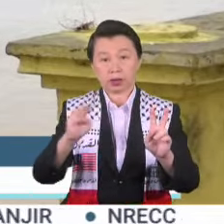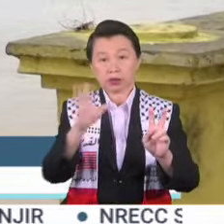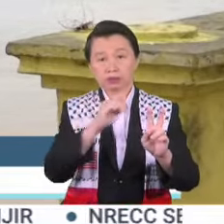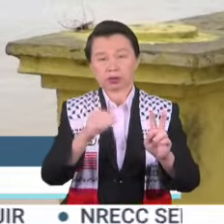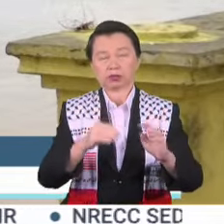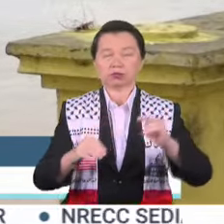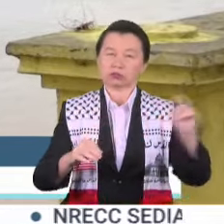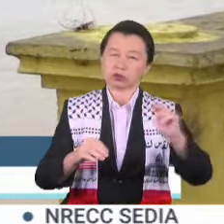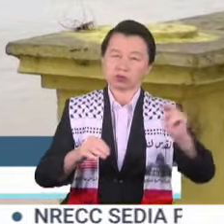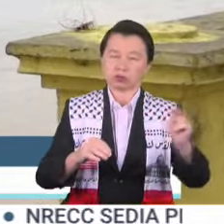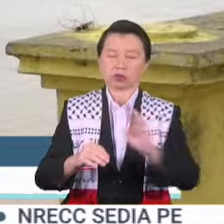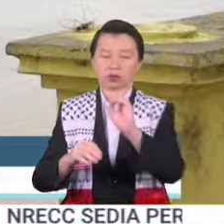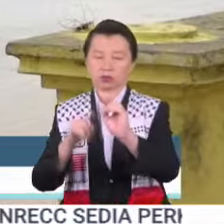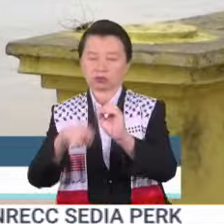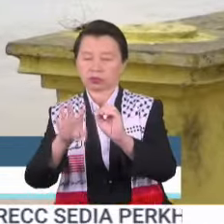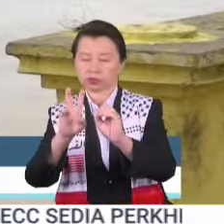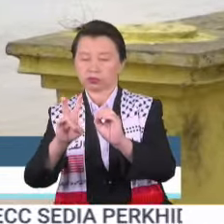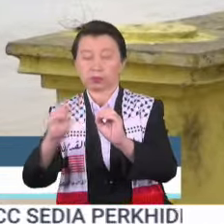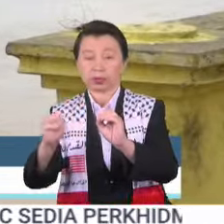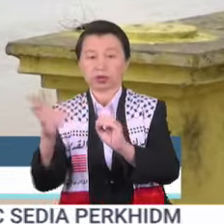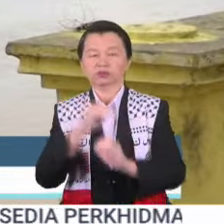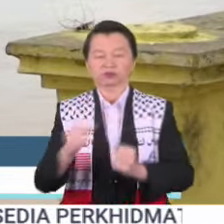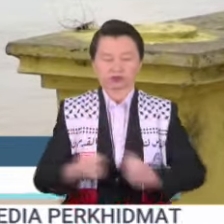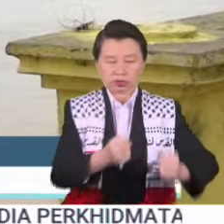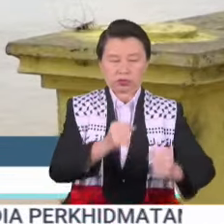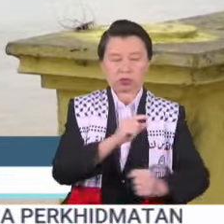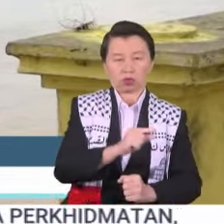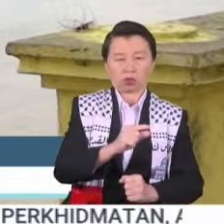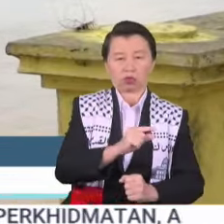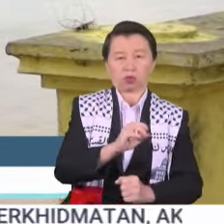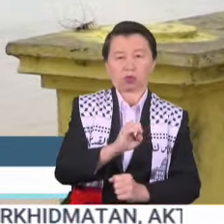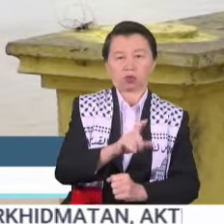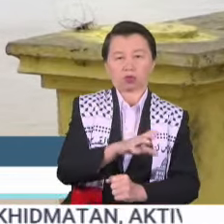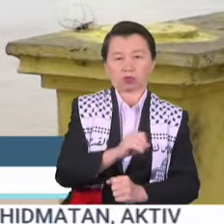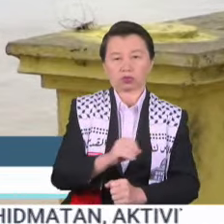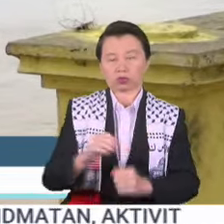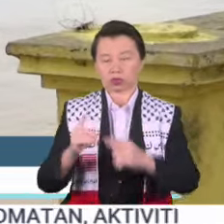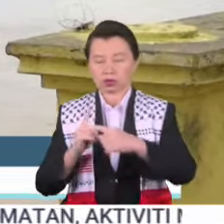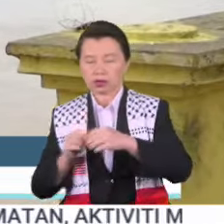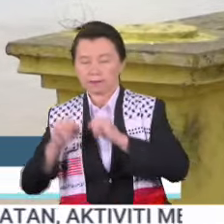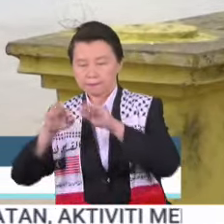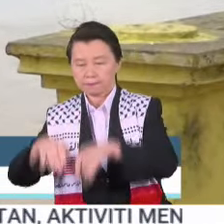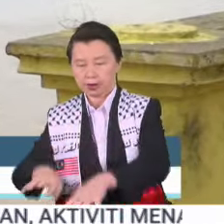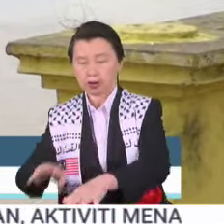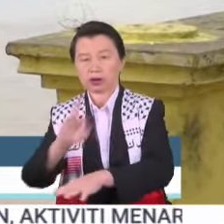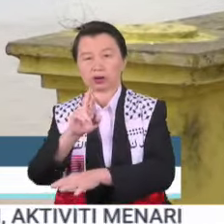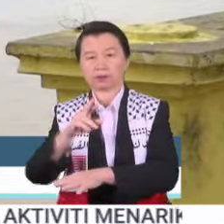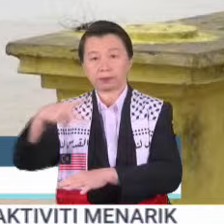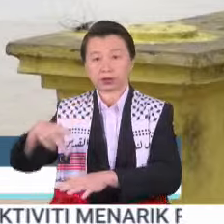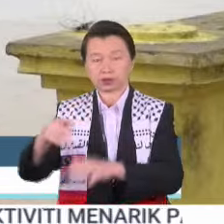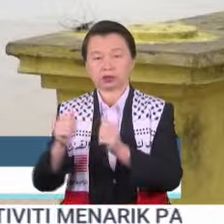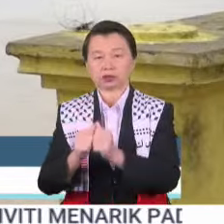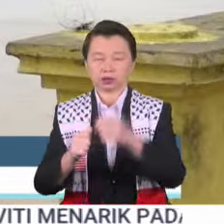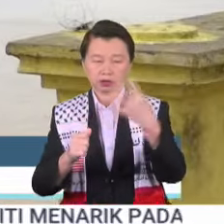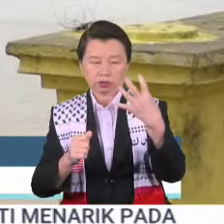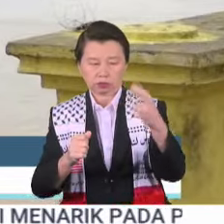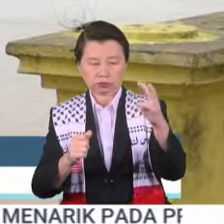paras normal 0.7 meter dan Sungai Golok di Empangan Bukit Kuong di Rantau Panjang dengan bacaan